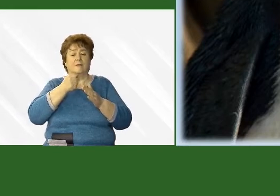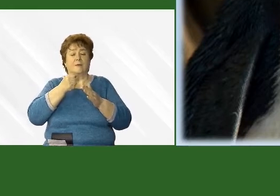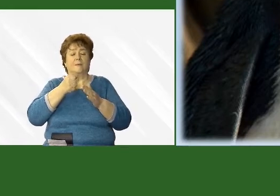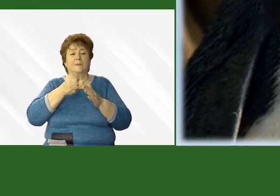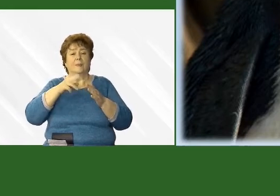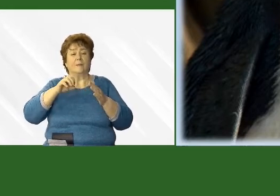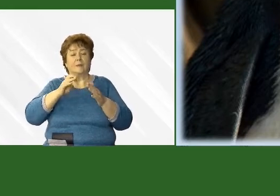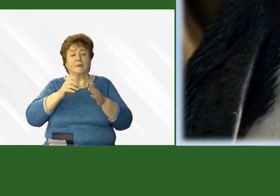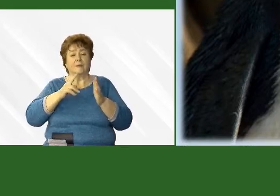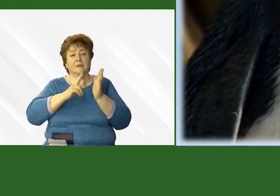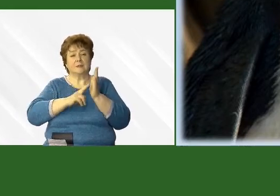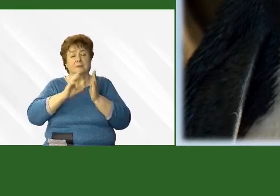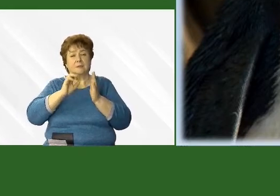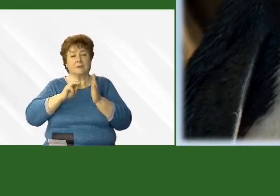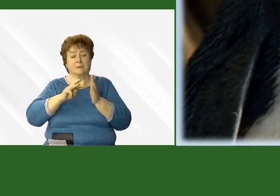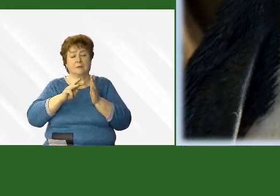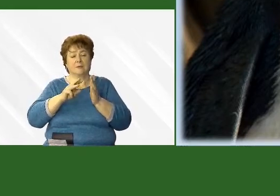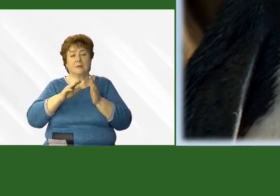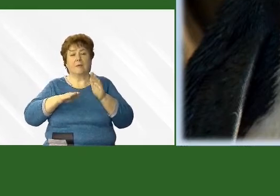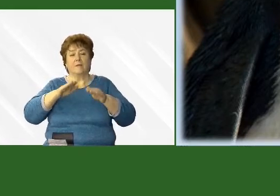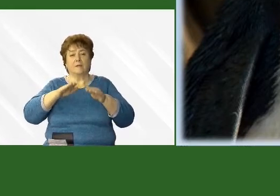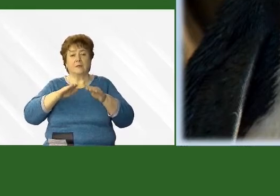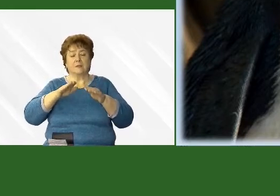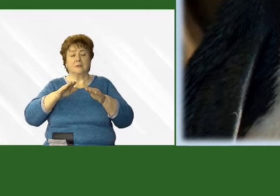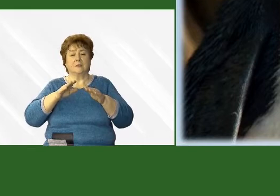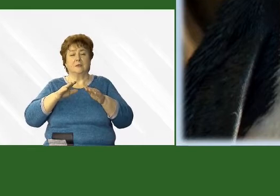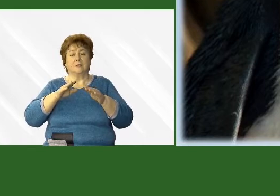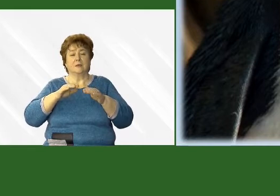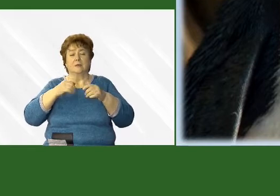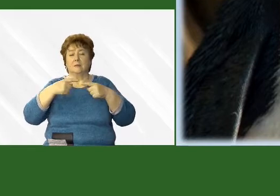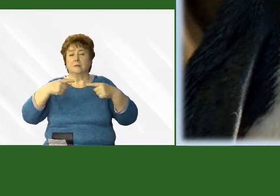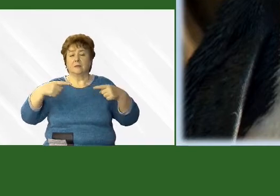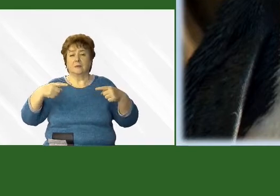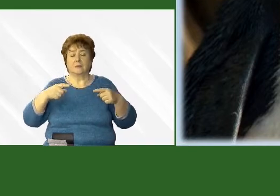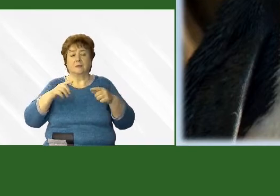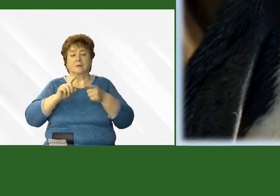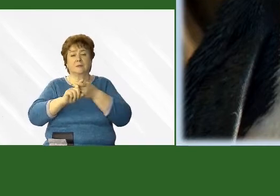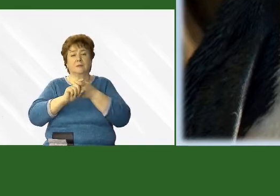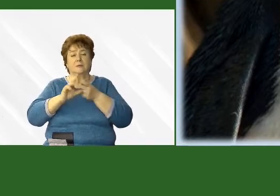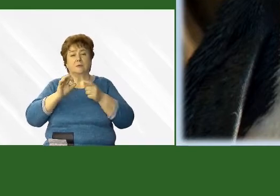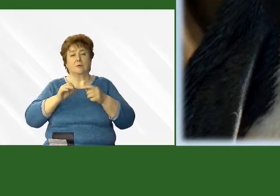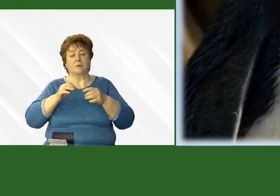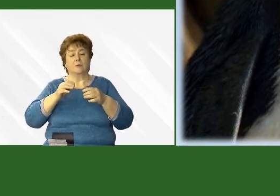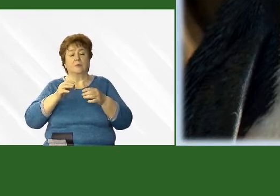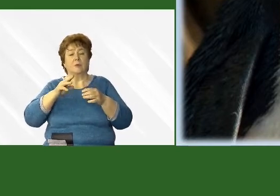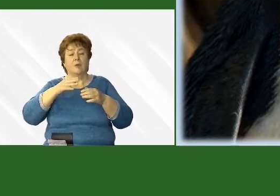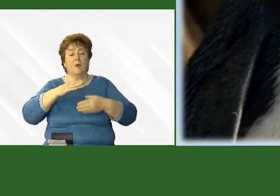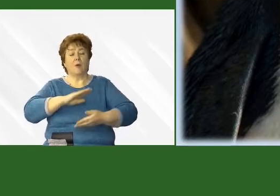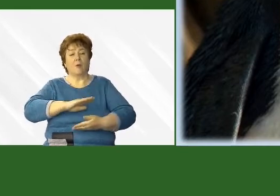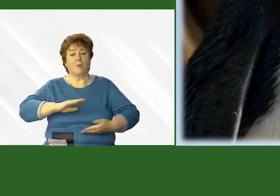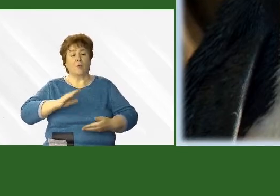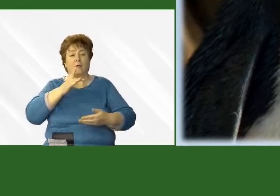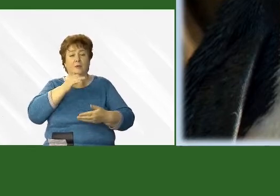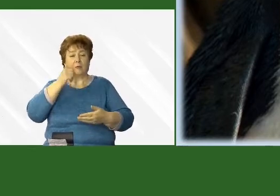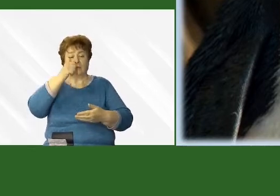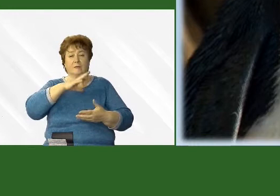среднем 70 сантиметров. Масса тела сильно различается в зависимости от пола и времени года.